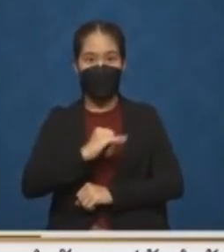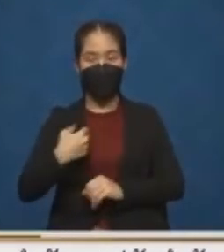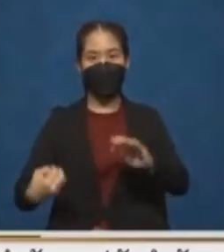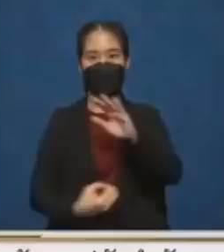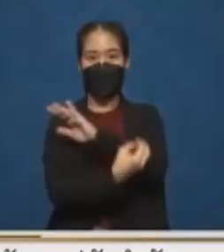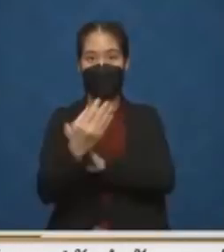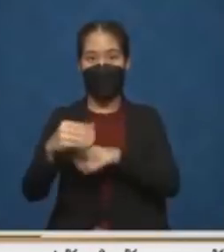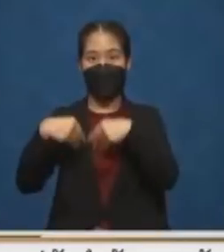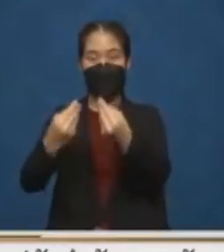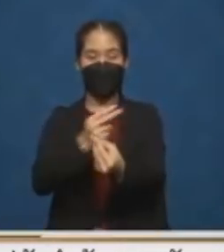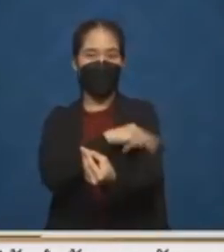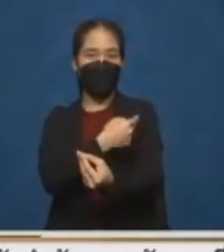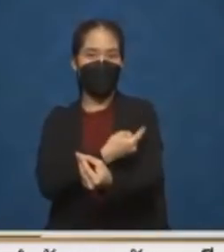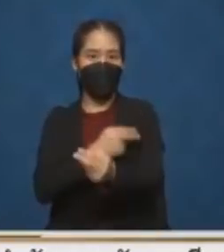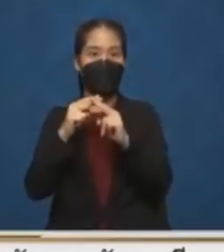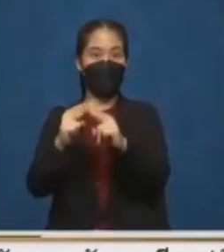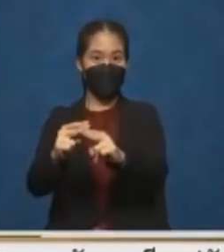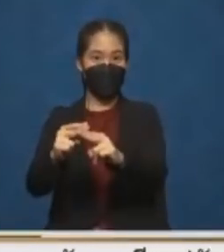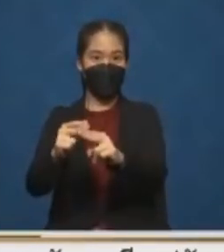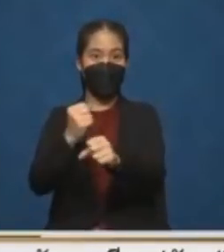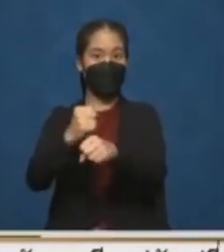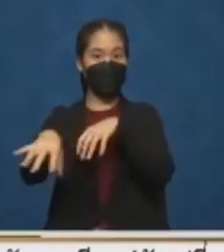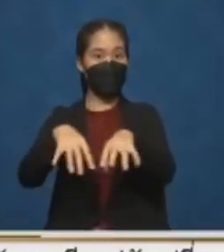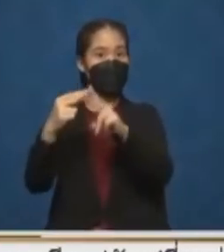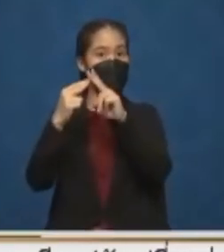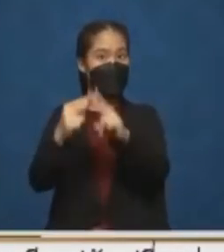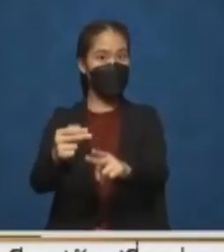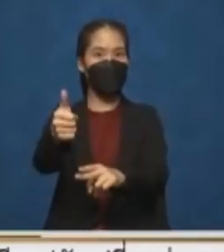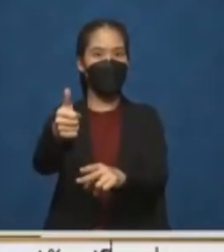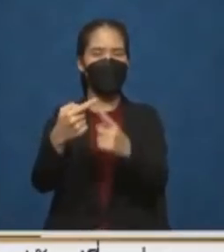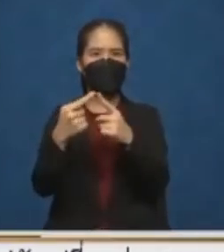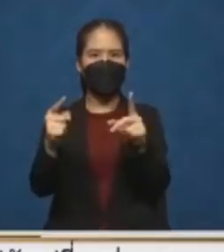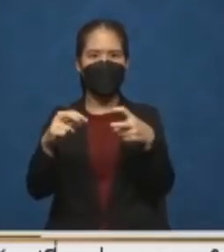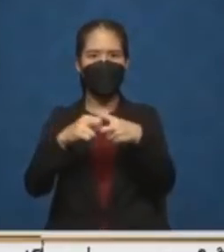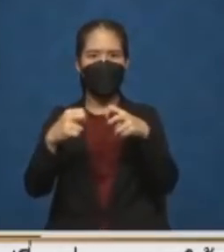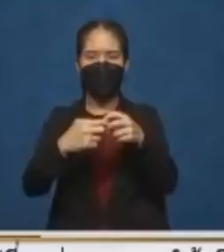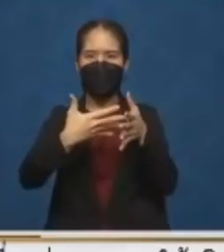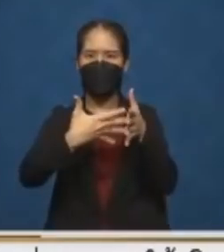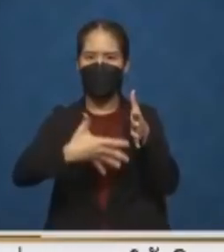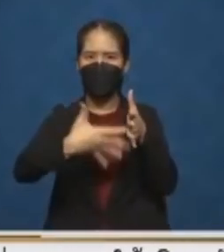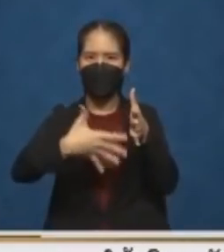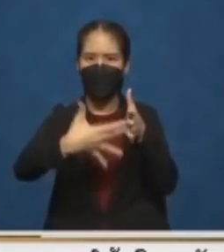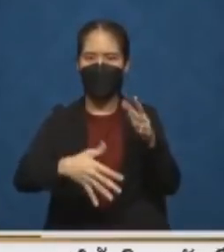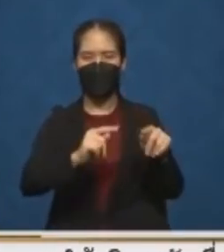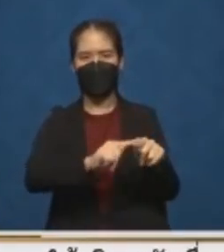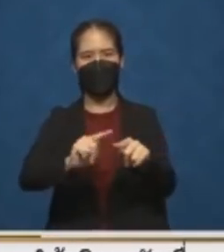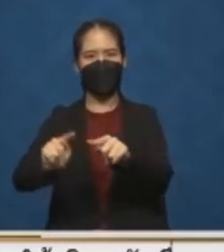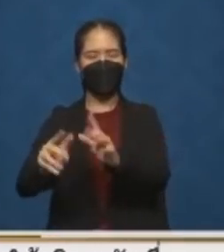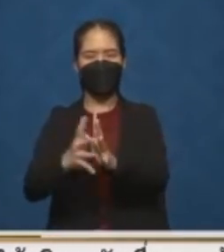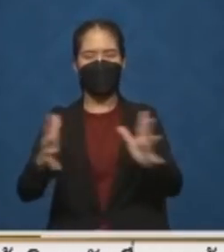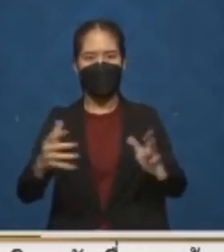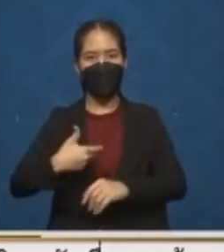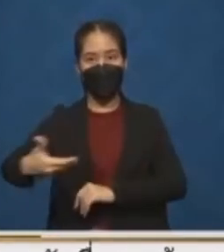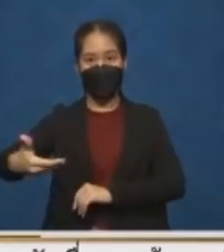เอกชนและโงพยาบาลนำเข้าวัคซีนได้เองแต่ติดปัญหาอุปศัพทมากมายแล้เกินขอท